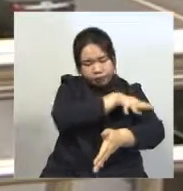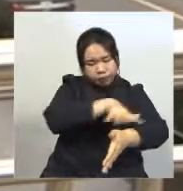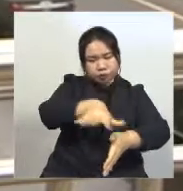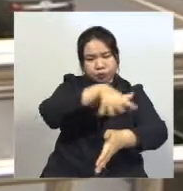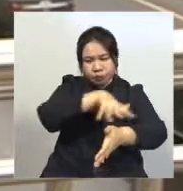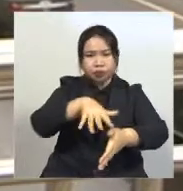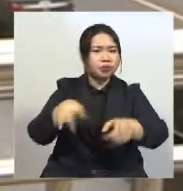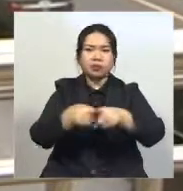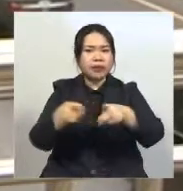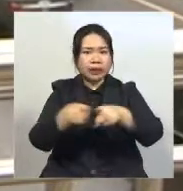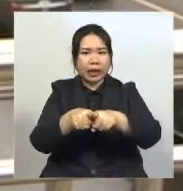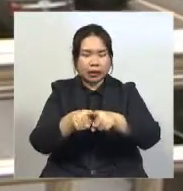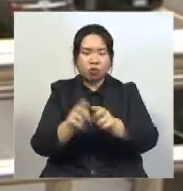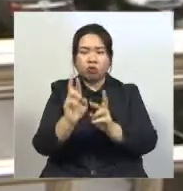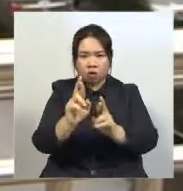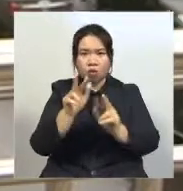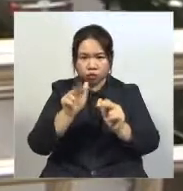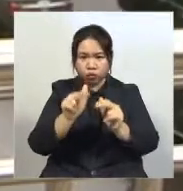งต้องเฝ้าระวังกันอย่างใกล้ชิดค่ะ